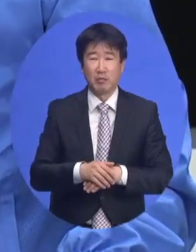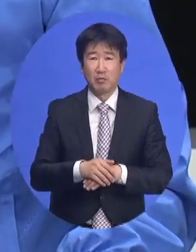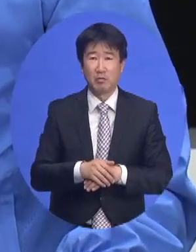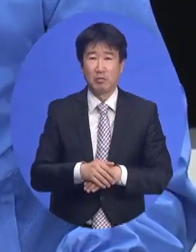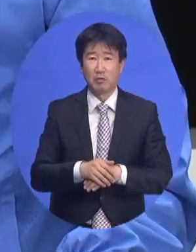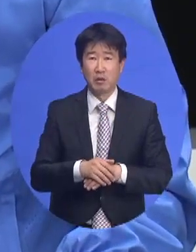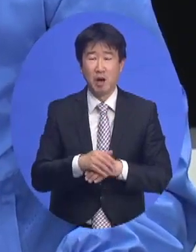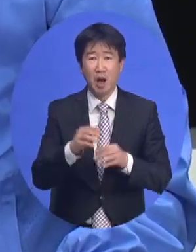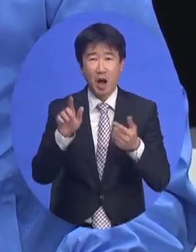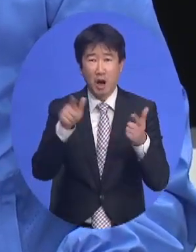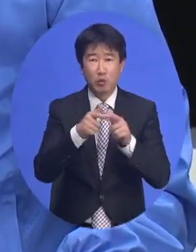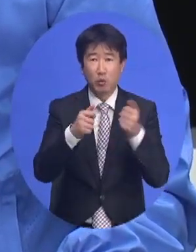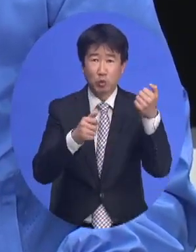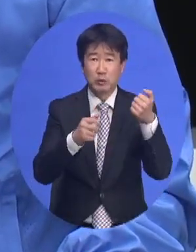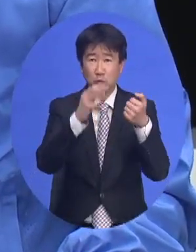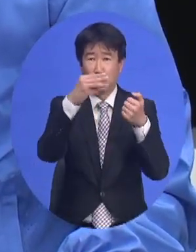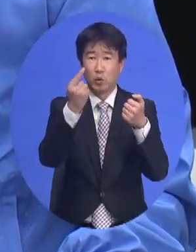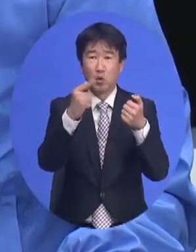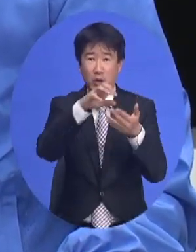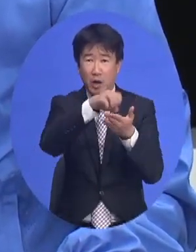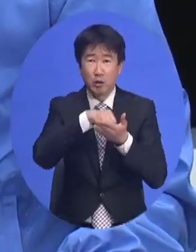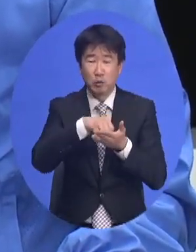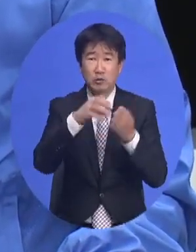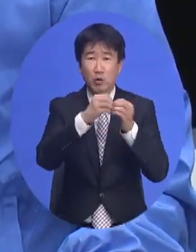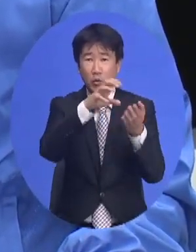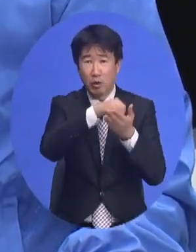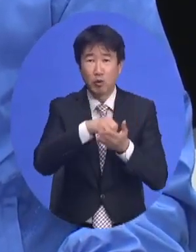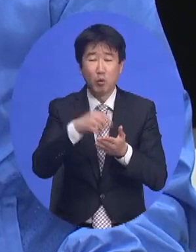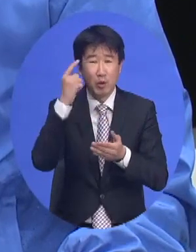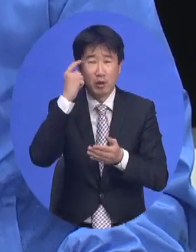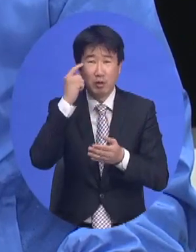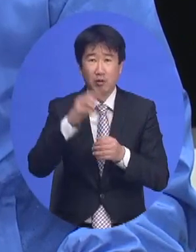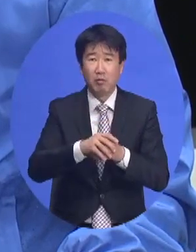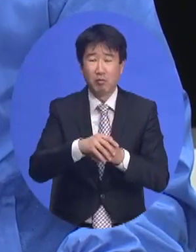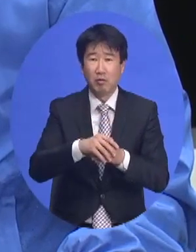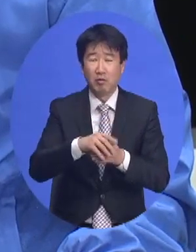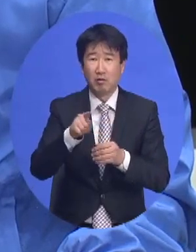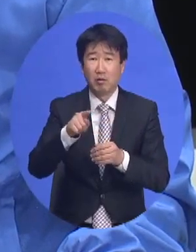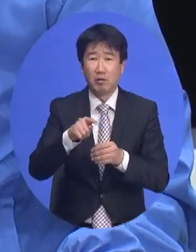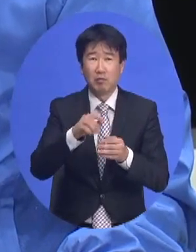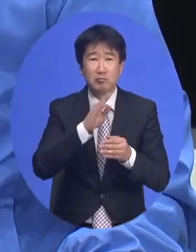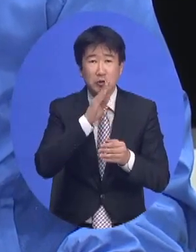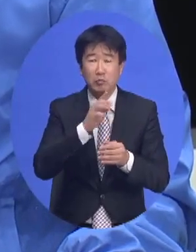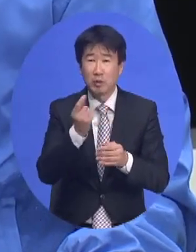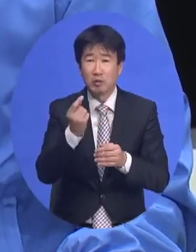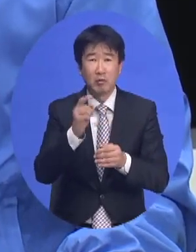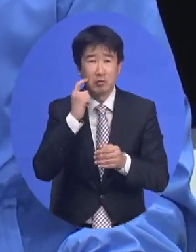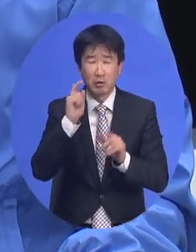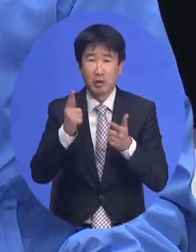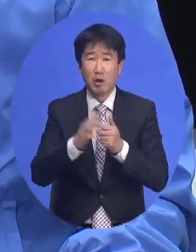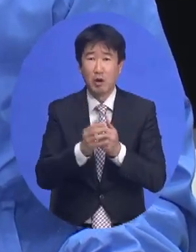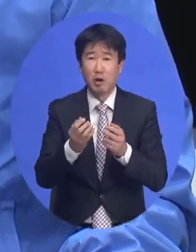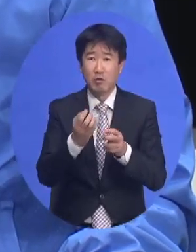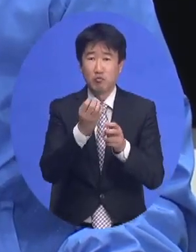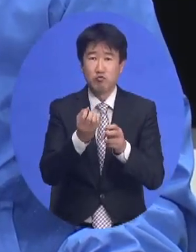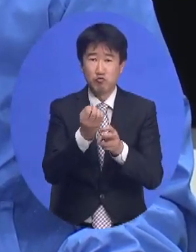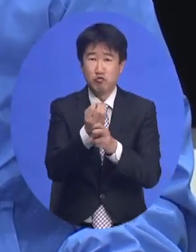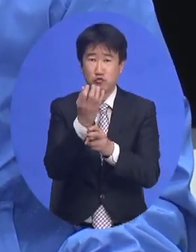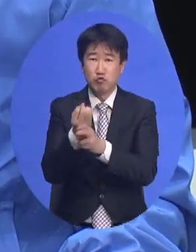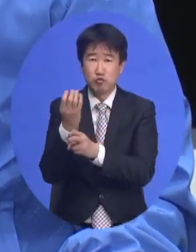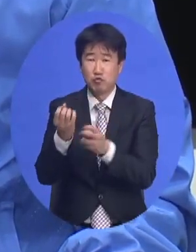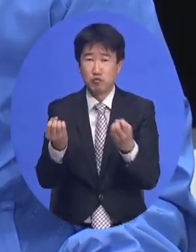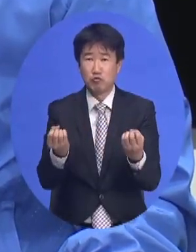쓰레기 하루에 50톤 가져온다라고 하고 이렇게 가는 거 아닙니까? 그게 사실 팩트 아닙니까? 들어있죠. 근데 굴뚝이 두 개는 어디서 나온